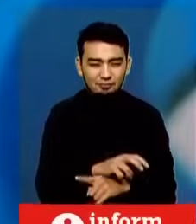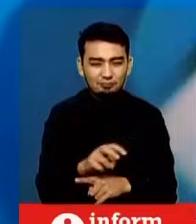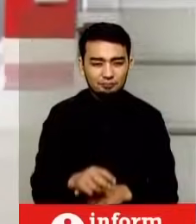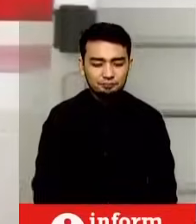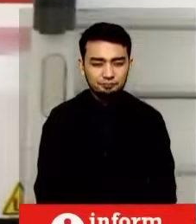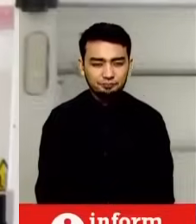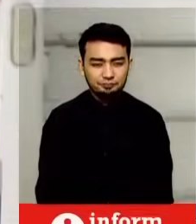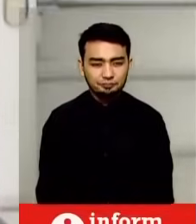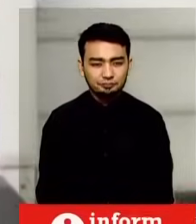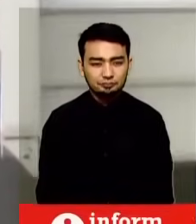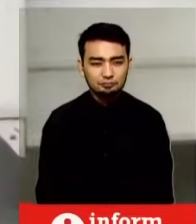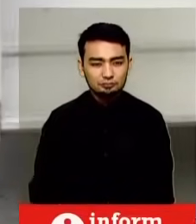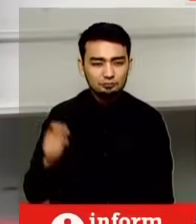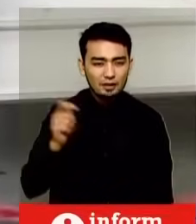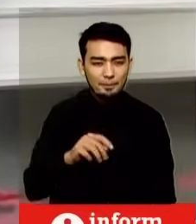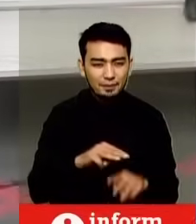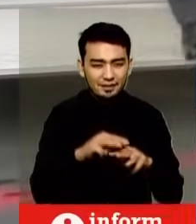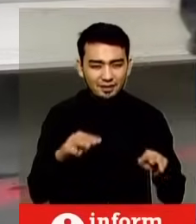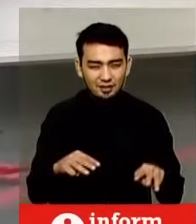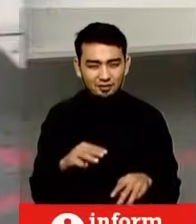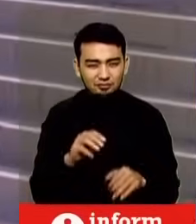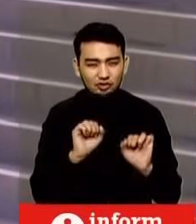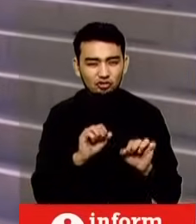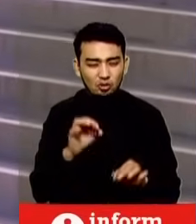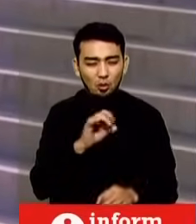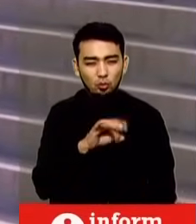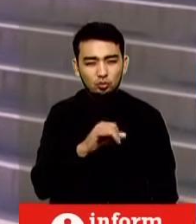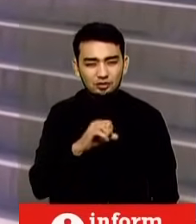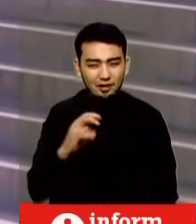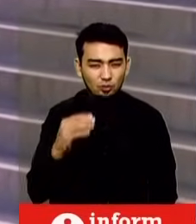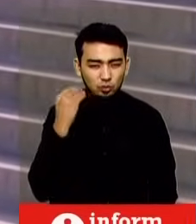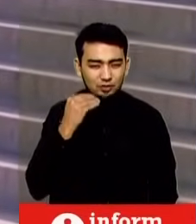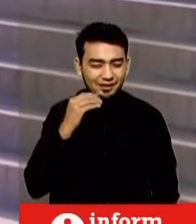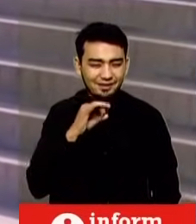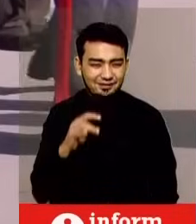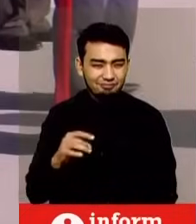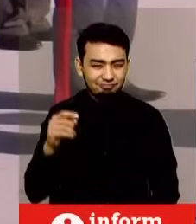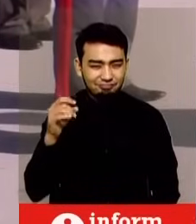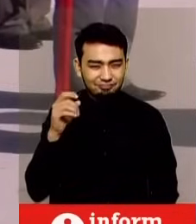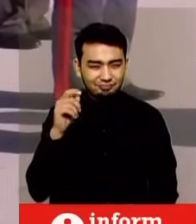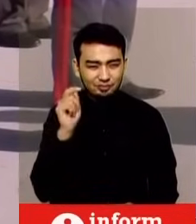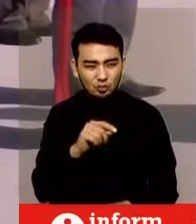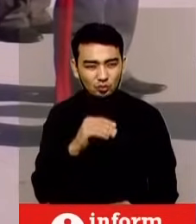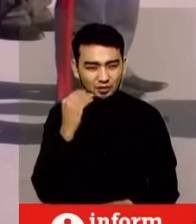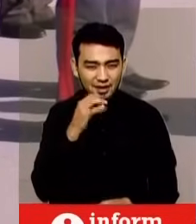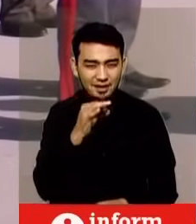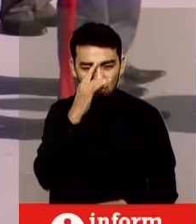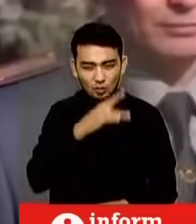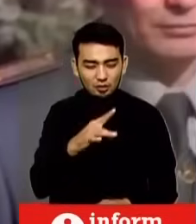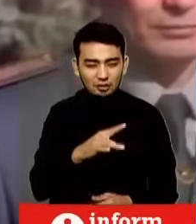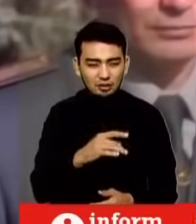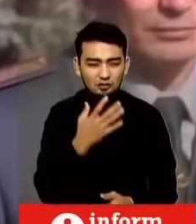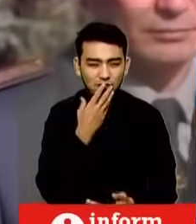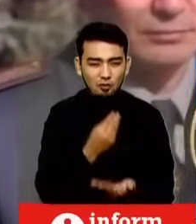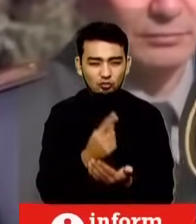комплекса визит министра обороны Казахстана Руслана жаксылыкова в Турцию состоялся в праздничные дни республика отмечает своё